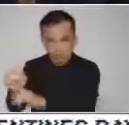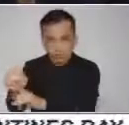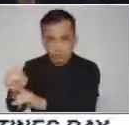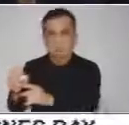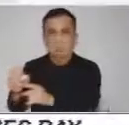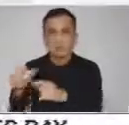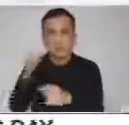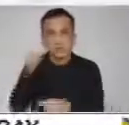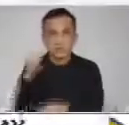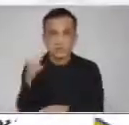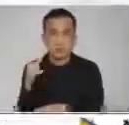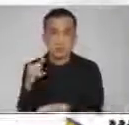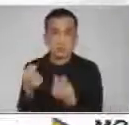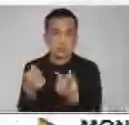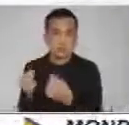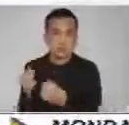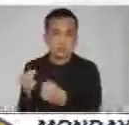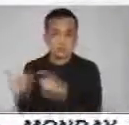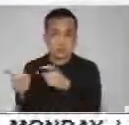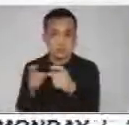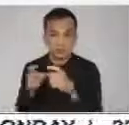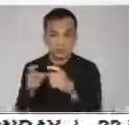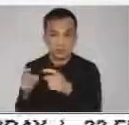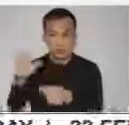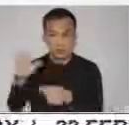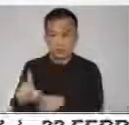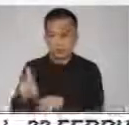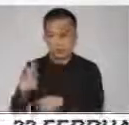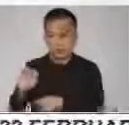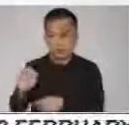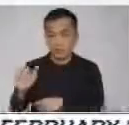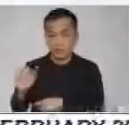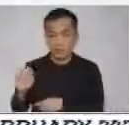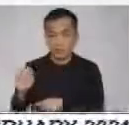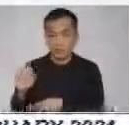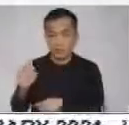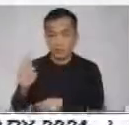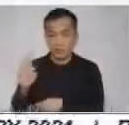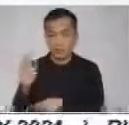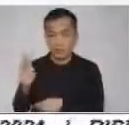ang kakaharapin ng mga inarest ng suspect. Bernard Haudian para sa Bayan.